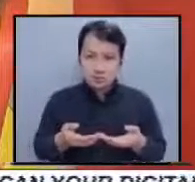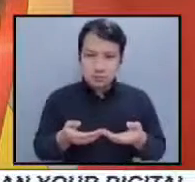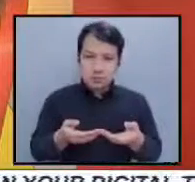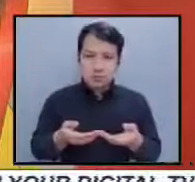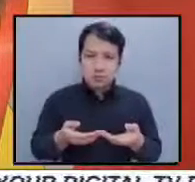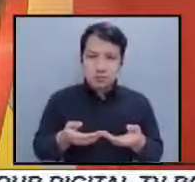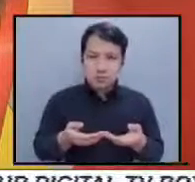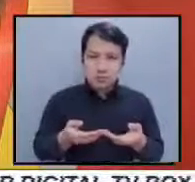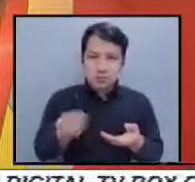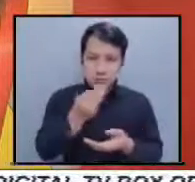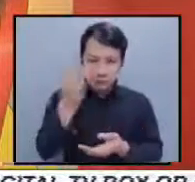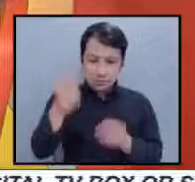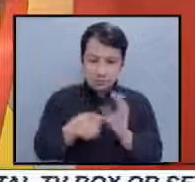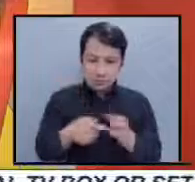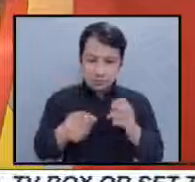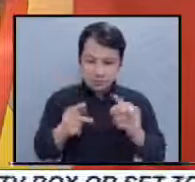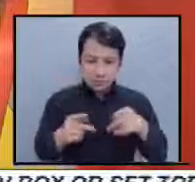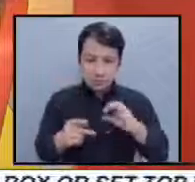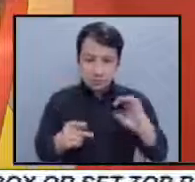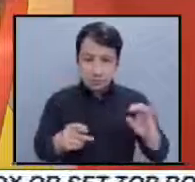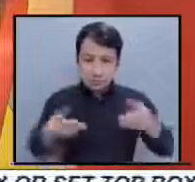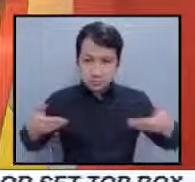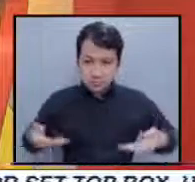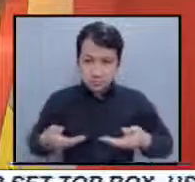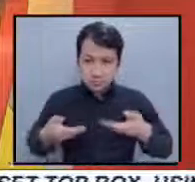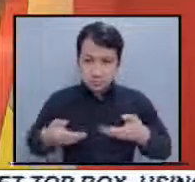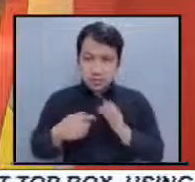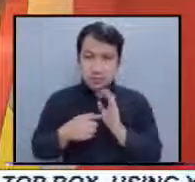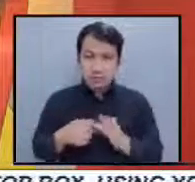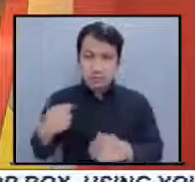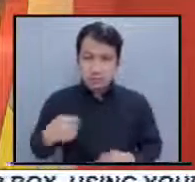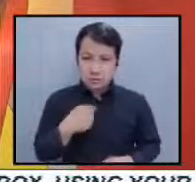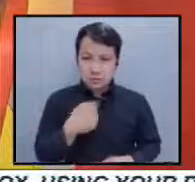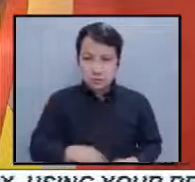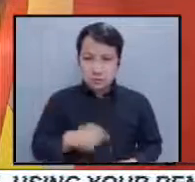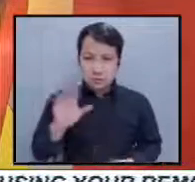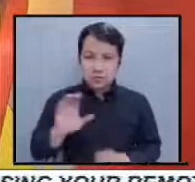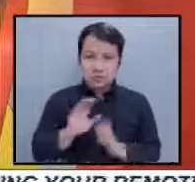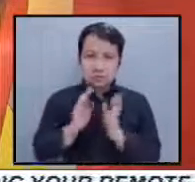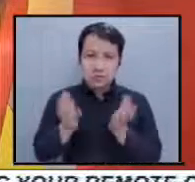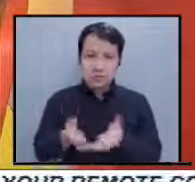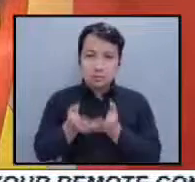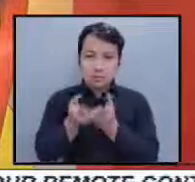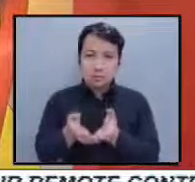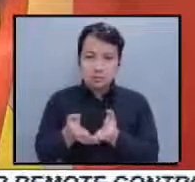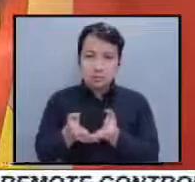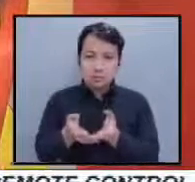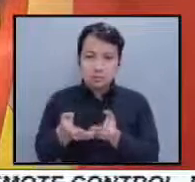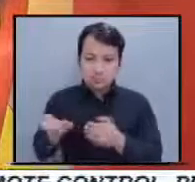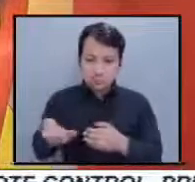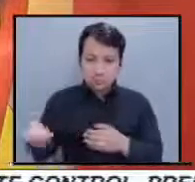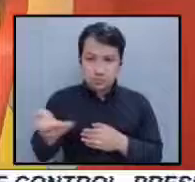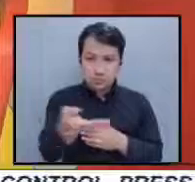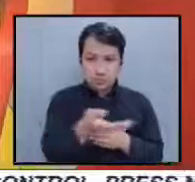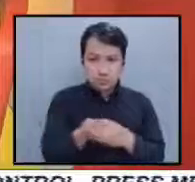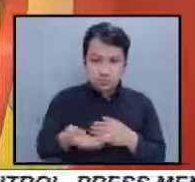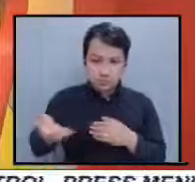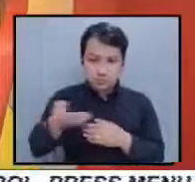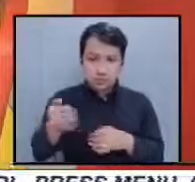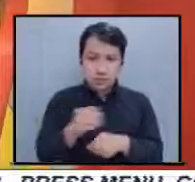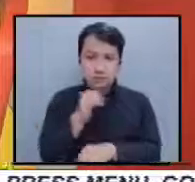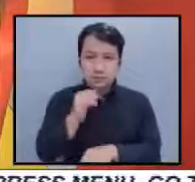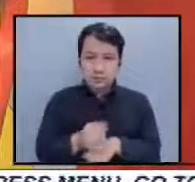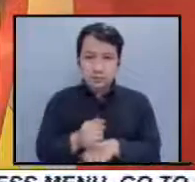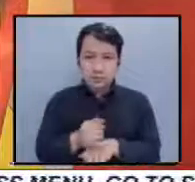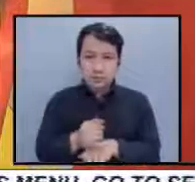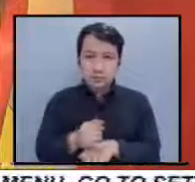ang ika-apat na insidente ng close distance maneuvering ng China sa kanilang barko na nagpapatrolya sa naturang isla. Si Bea Bernardo sa